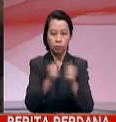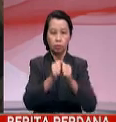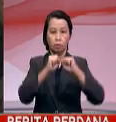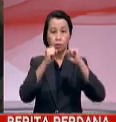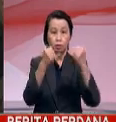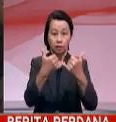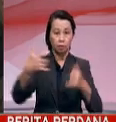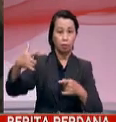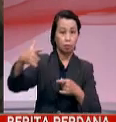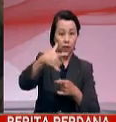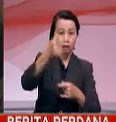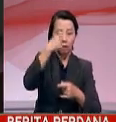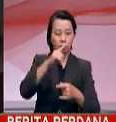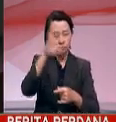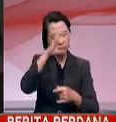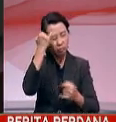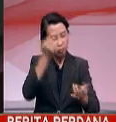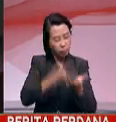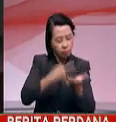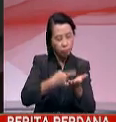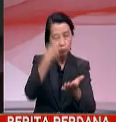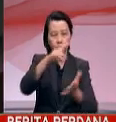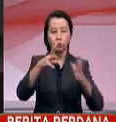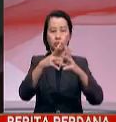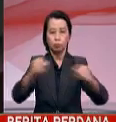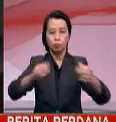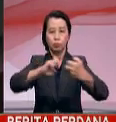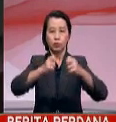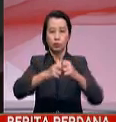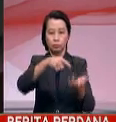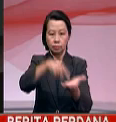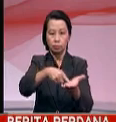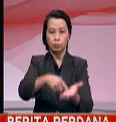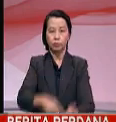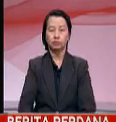syarikat penerbangan bagi mencari jalan penyelesaian.